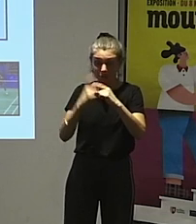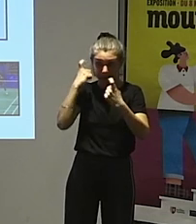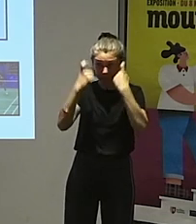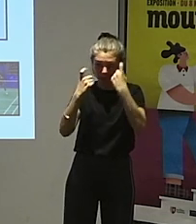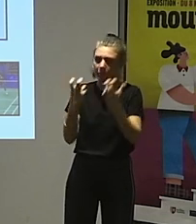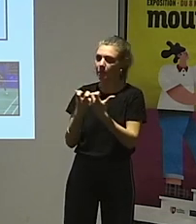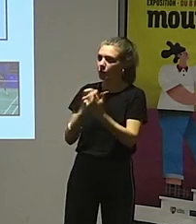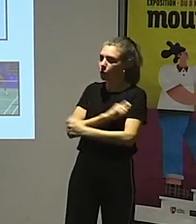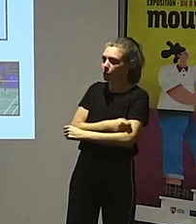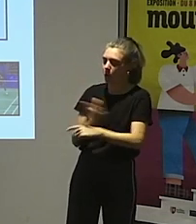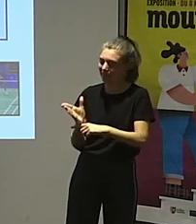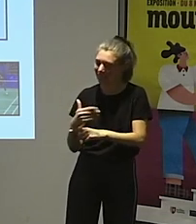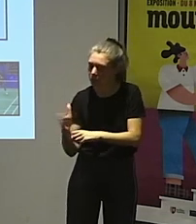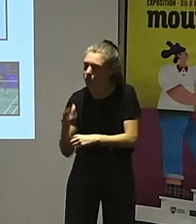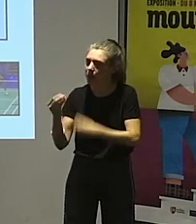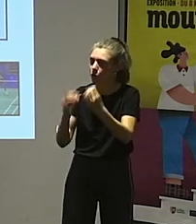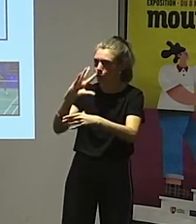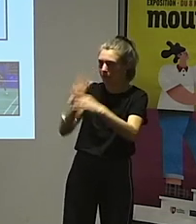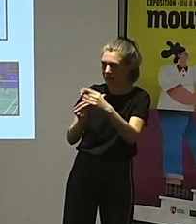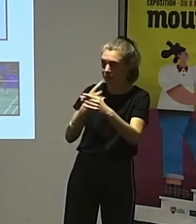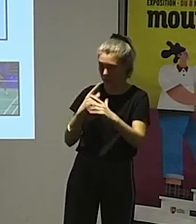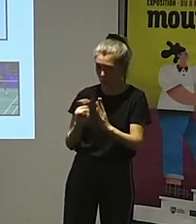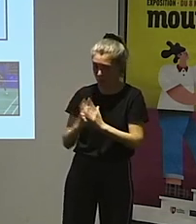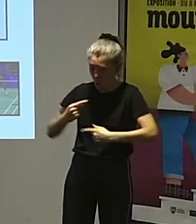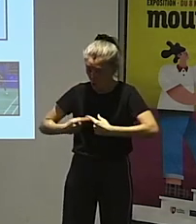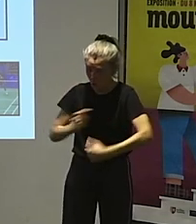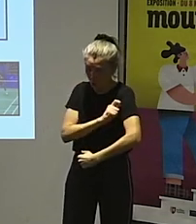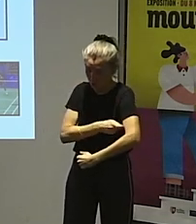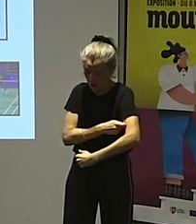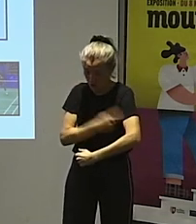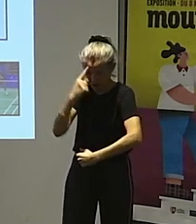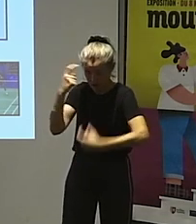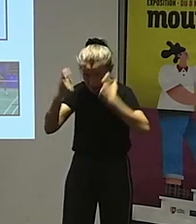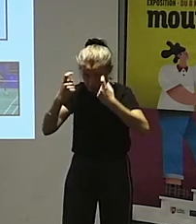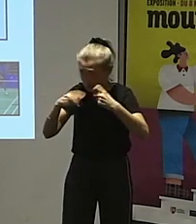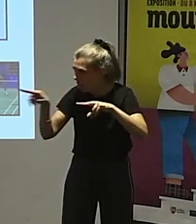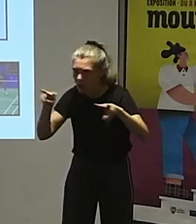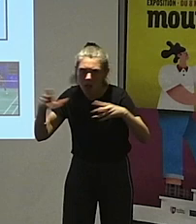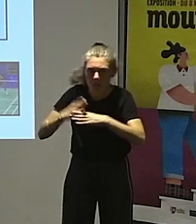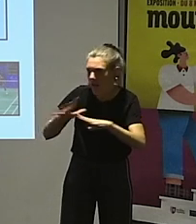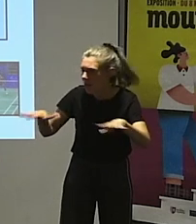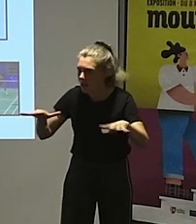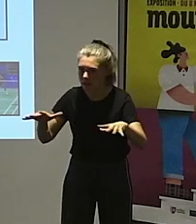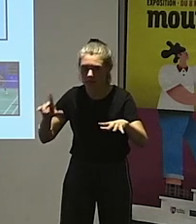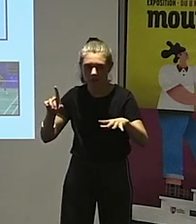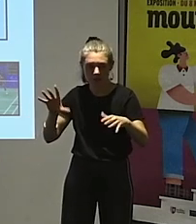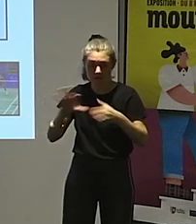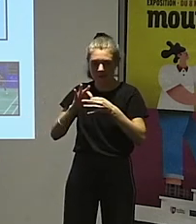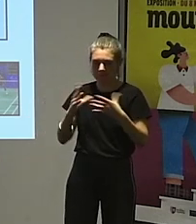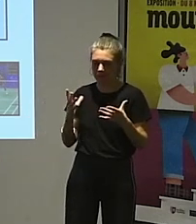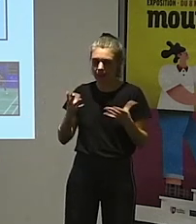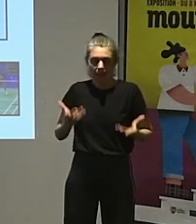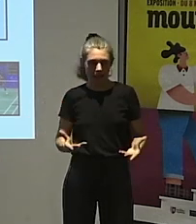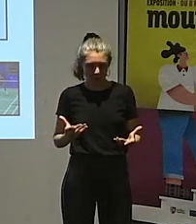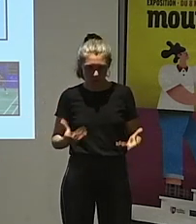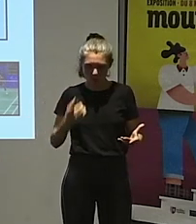le basket, est-ce que ça marcherait pas mieux finalement ? Pour le public testé sur cette question-là actuellement, c'est surtout des seniors. Mais il y a des études